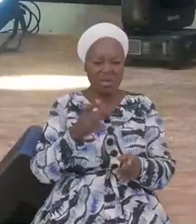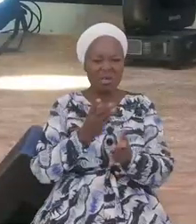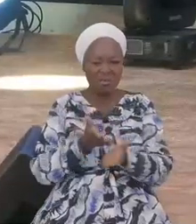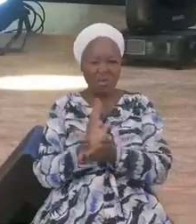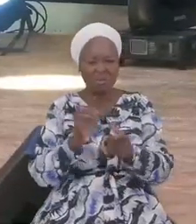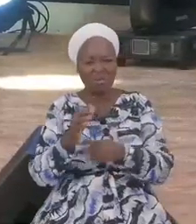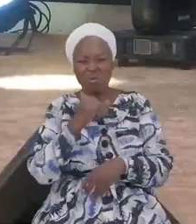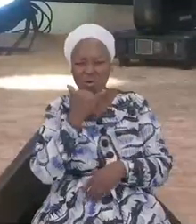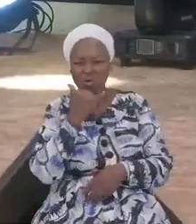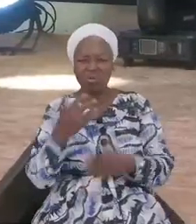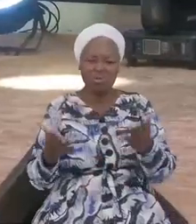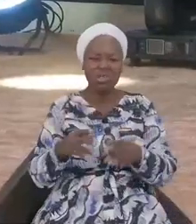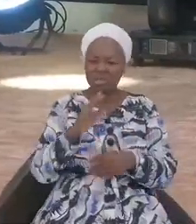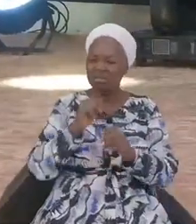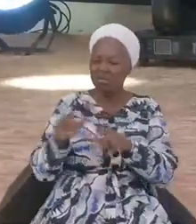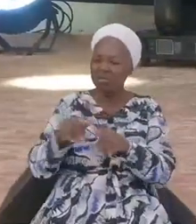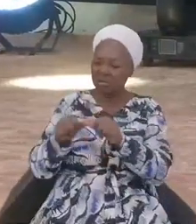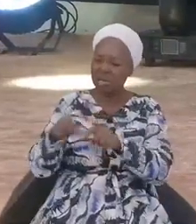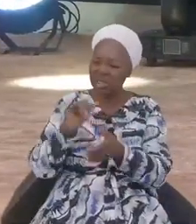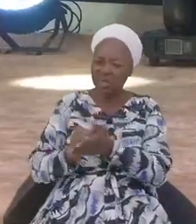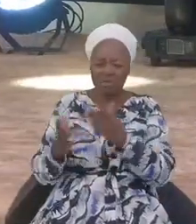en bas ou en haut, je le ferai.